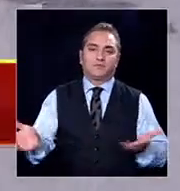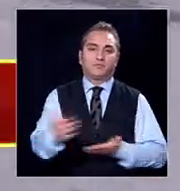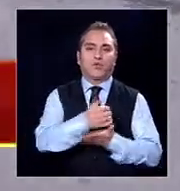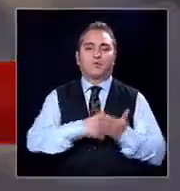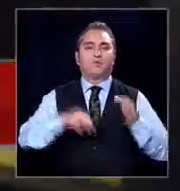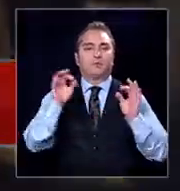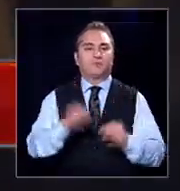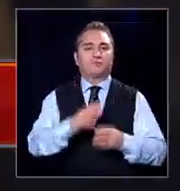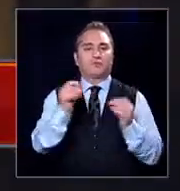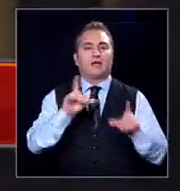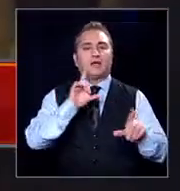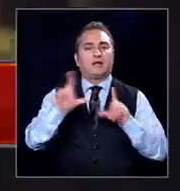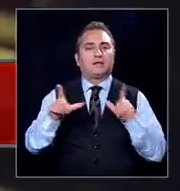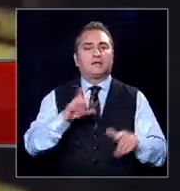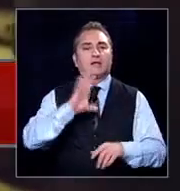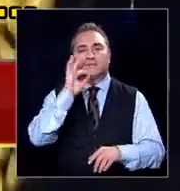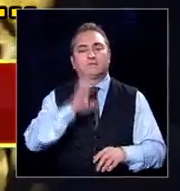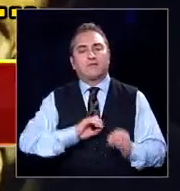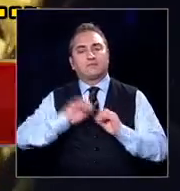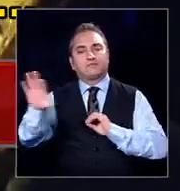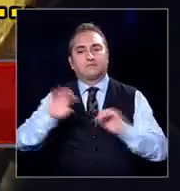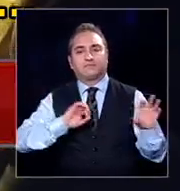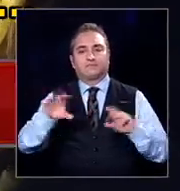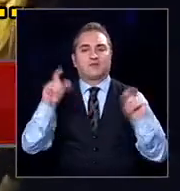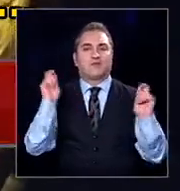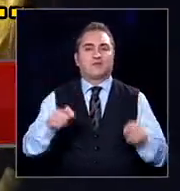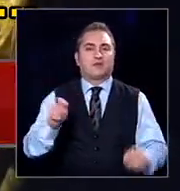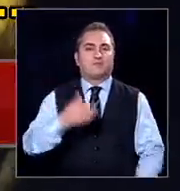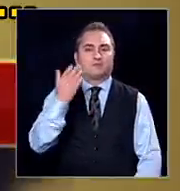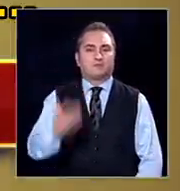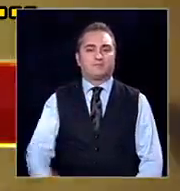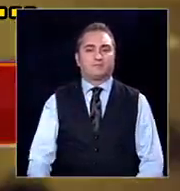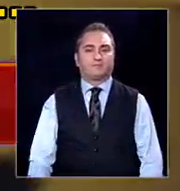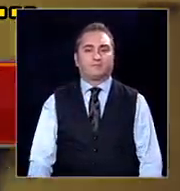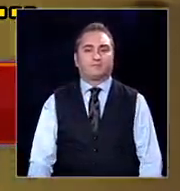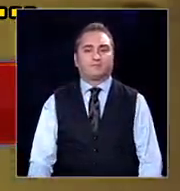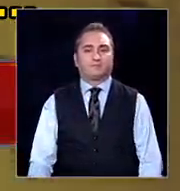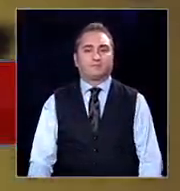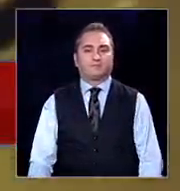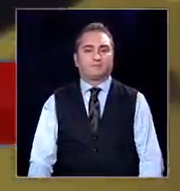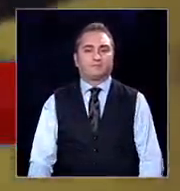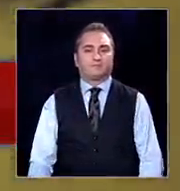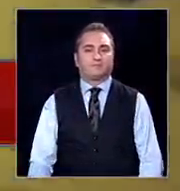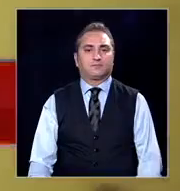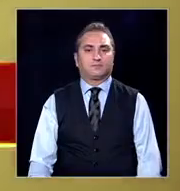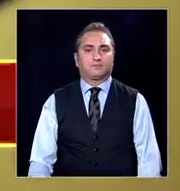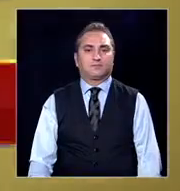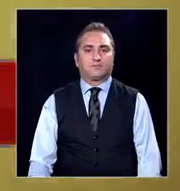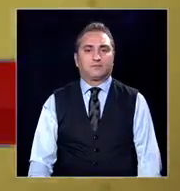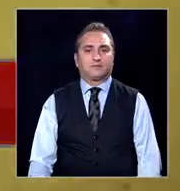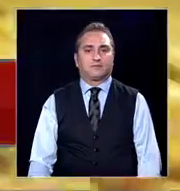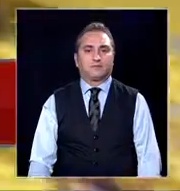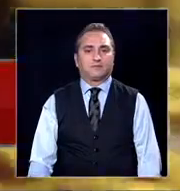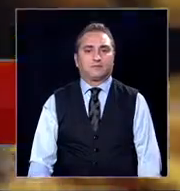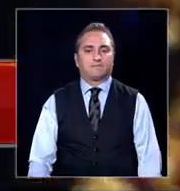ve birçoğu da ihtiyaç sahiplerine dağıtıldı. İhtiyaç sahiplerine ulaşmaya çalıştım. Gelin taze ekmek var diye. Yoldan geçenlere verdim. Komşularımıza